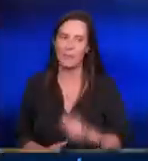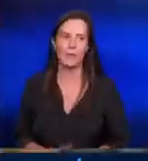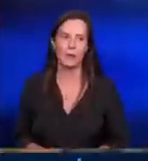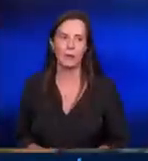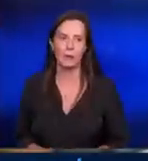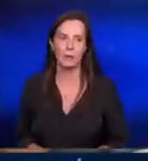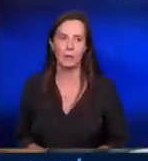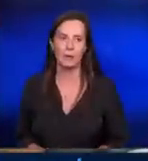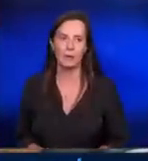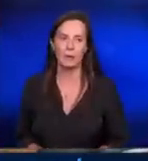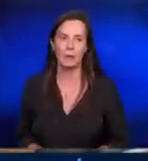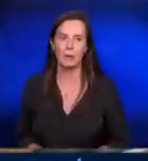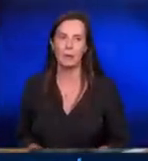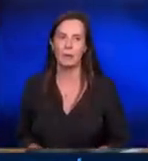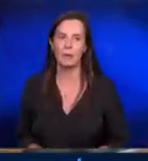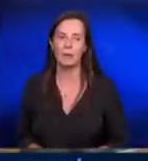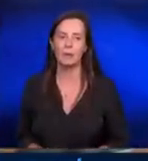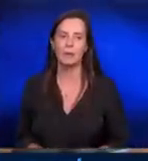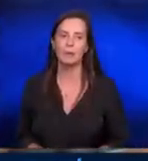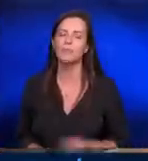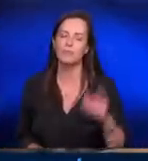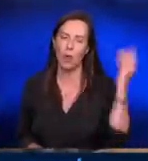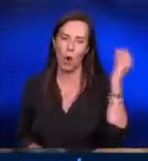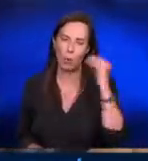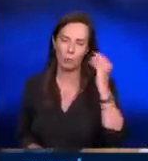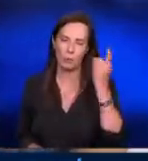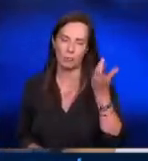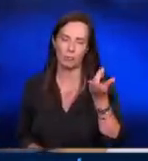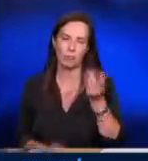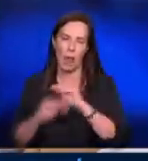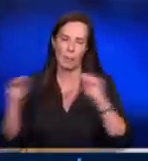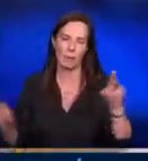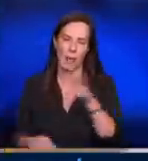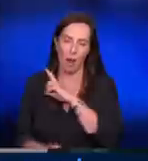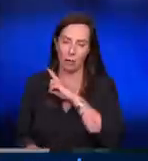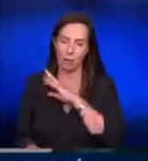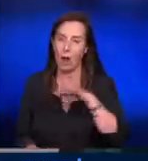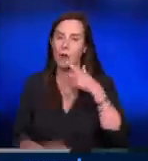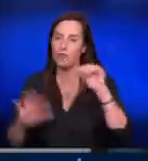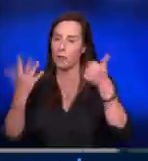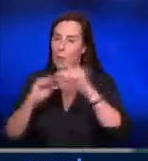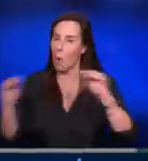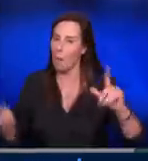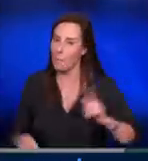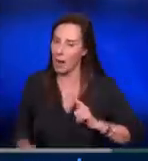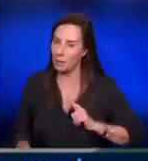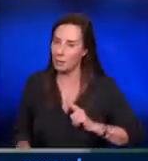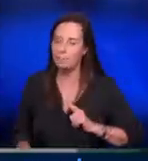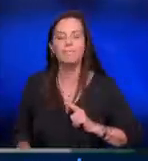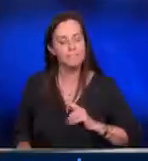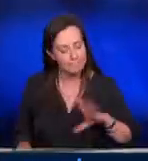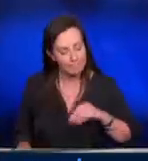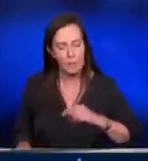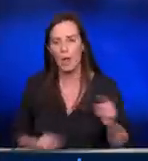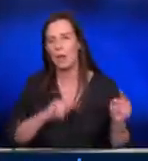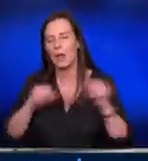She goes to the mall every evening. Can you give me an example for a sentence? אחרי שש שנים כמורה פרטית, הילה השתכנעה לבסוף